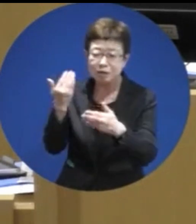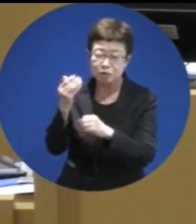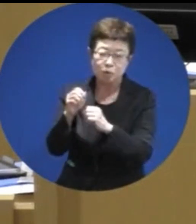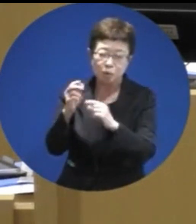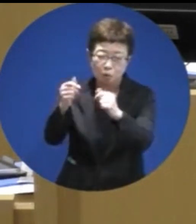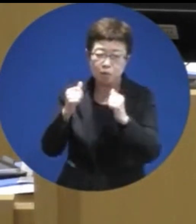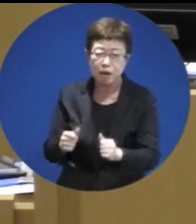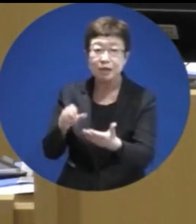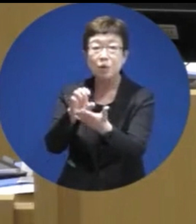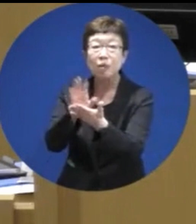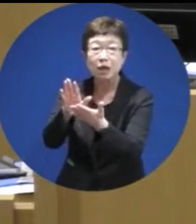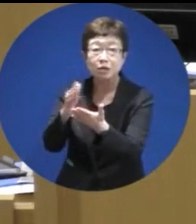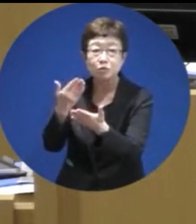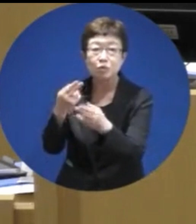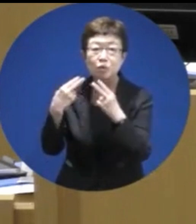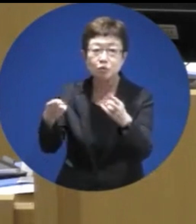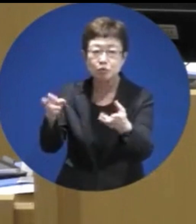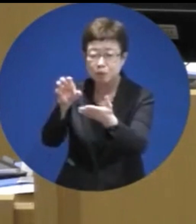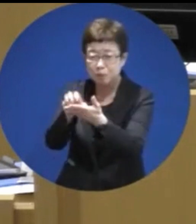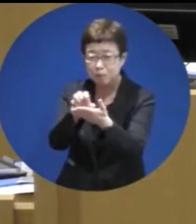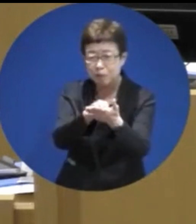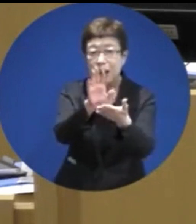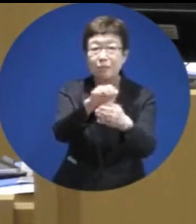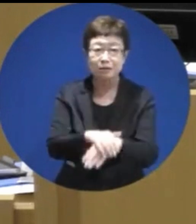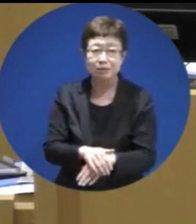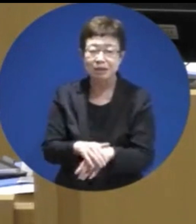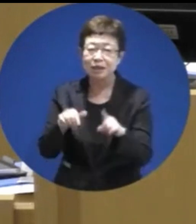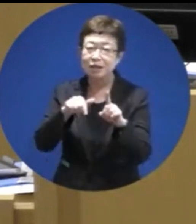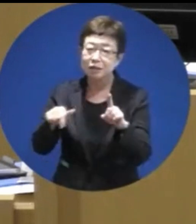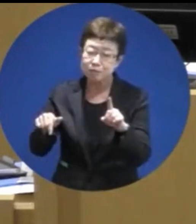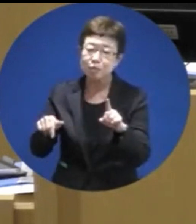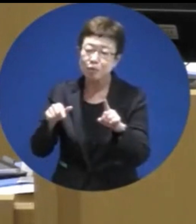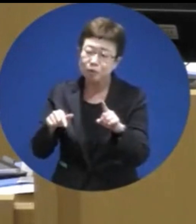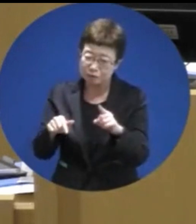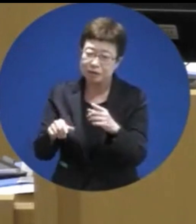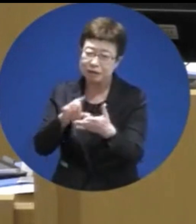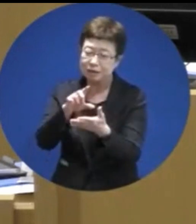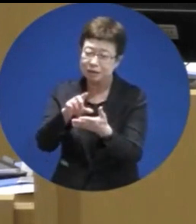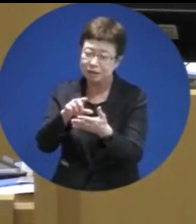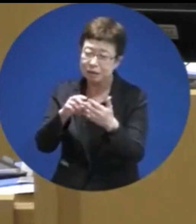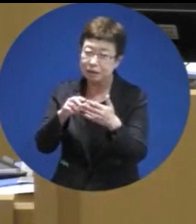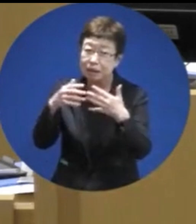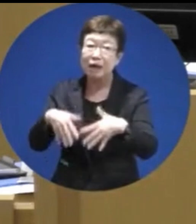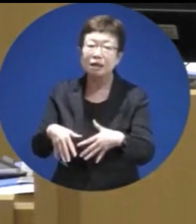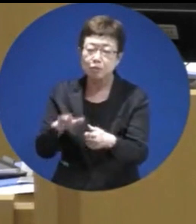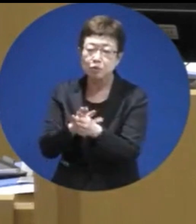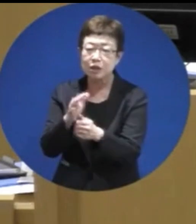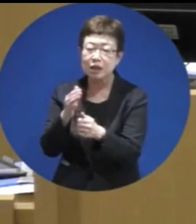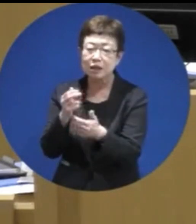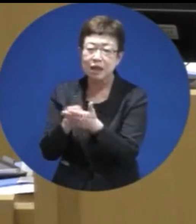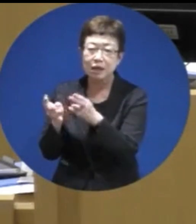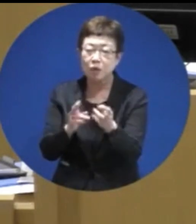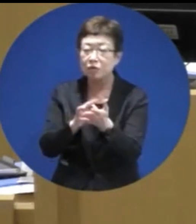紹介するとともに、区ニュースで年2回掲載しています。一部の医療機関について助成対象となっているものの、助成制度が利用